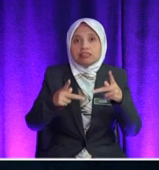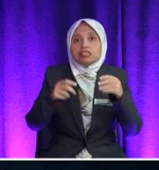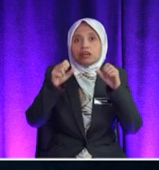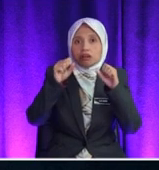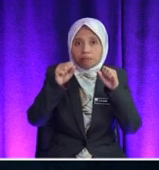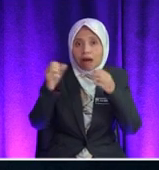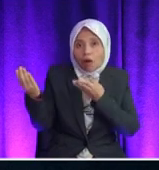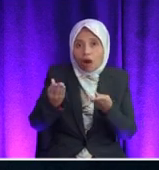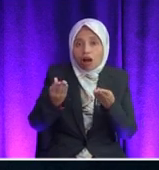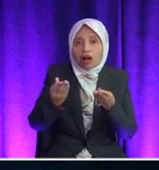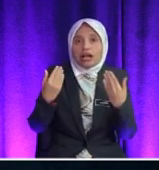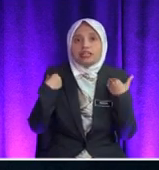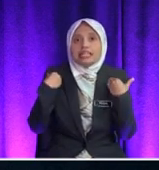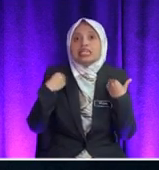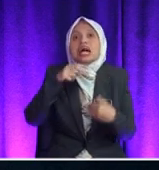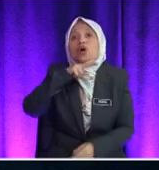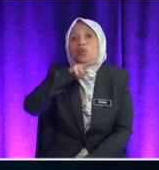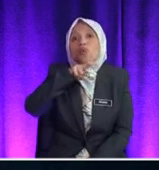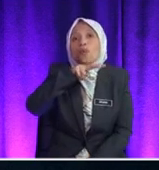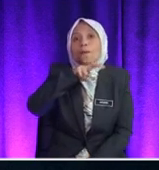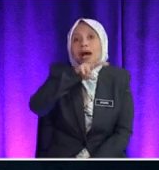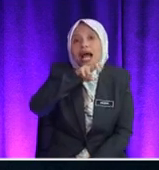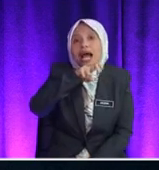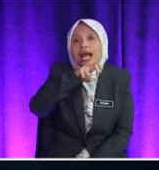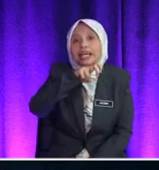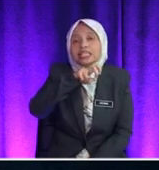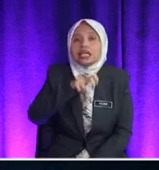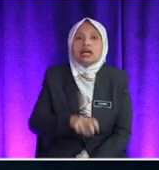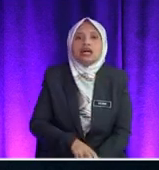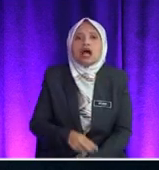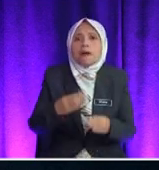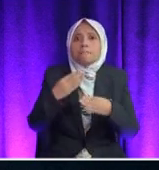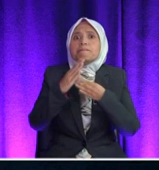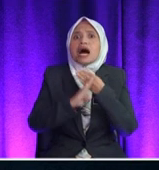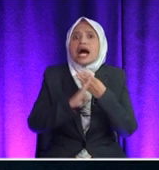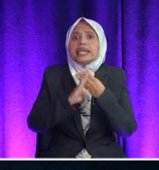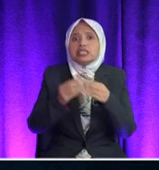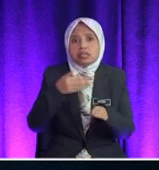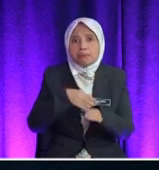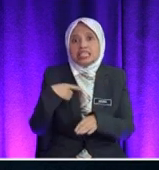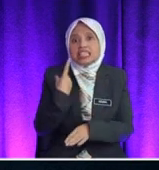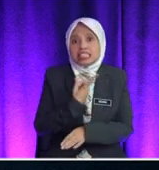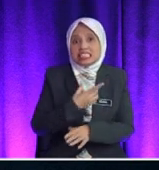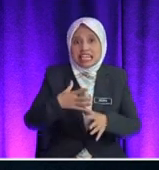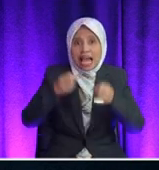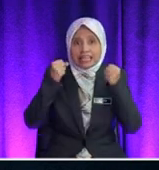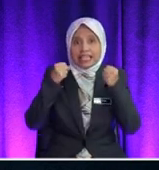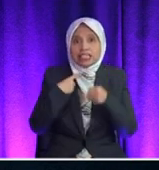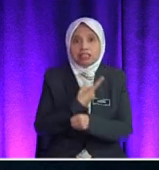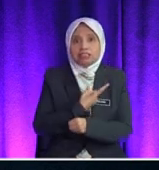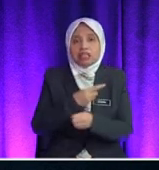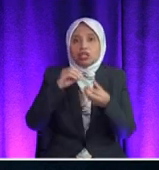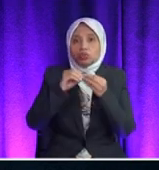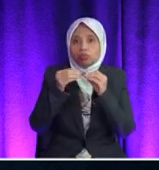bersama komandan wires Oh bahaya boleh kita bersahabat kesehatan kita ya dan yang ketiga